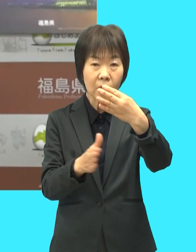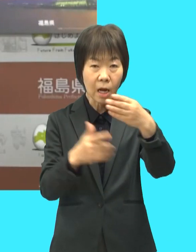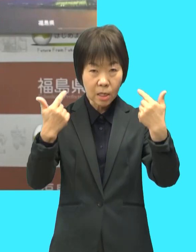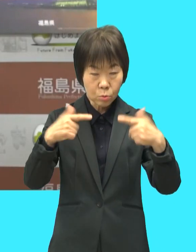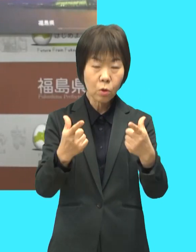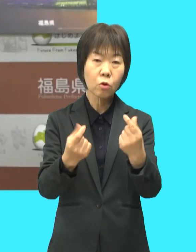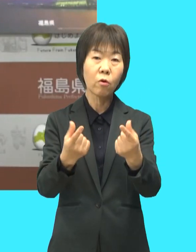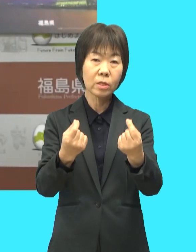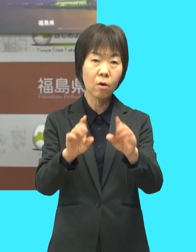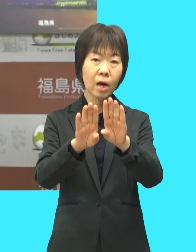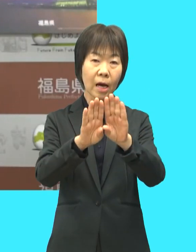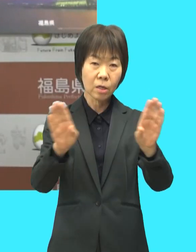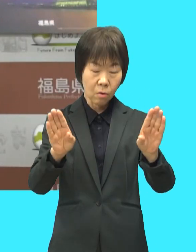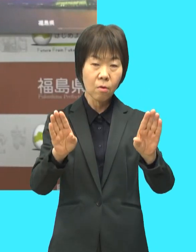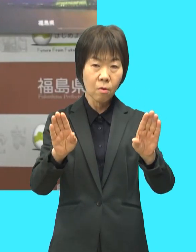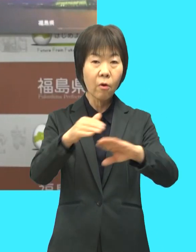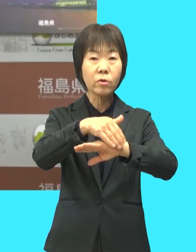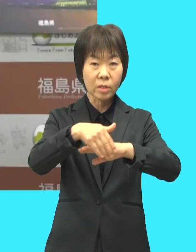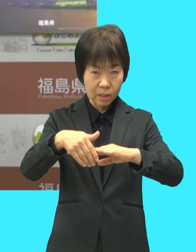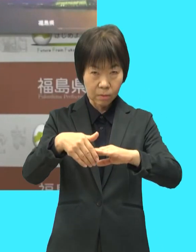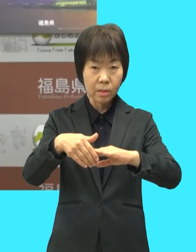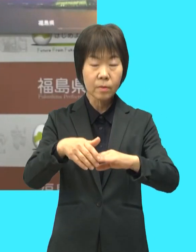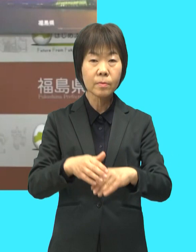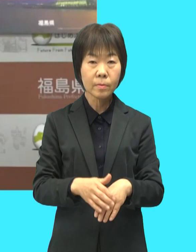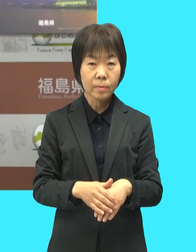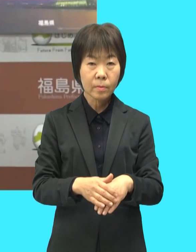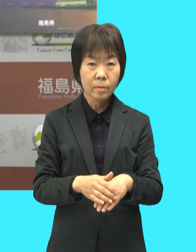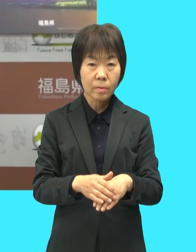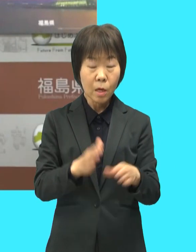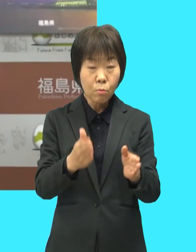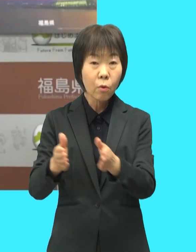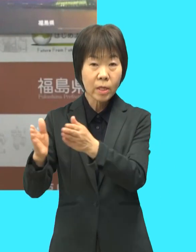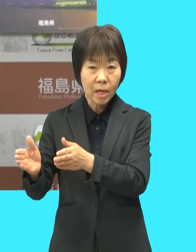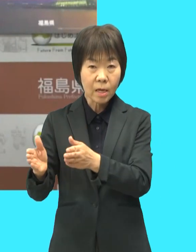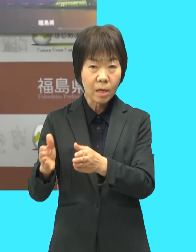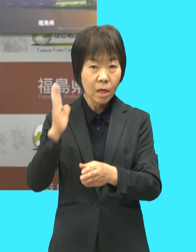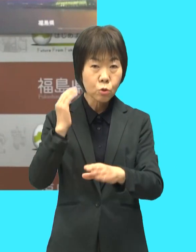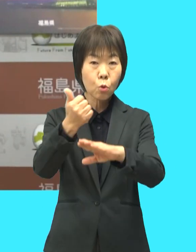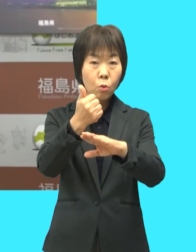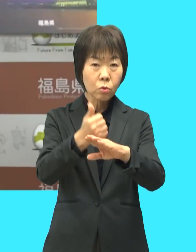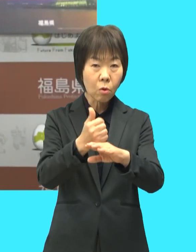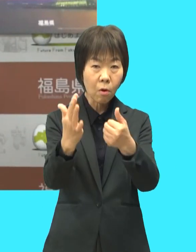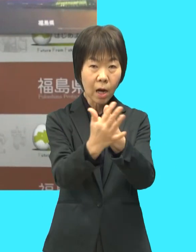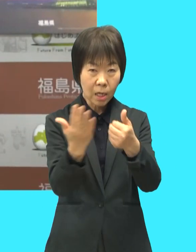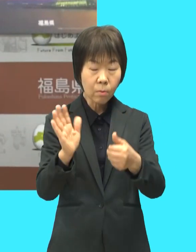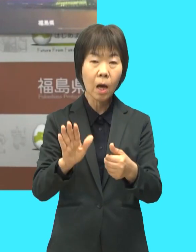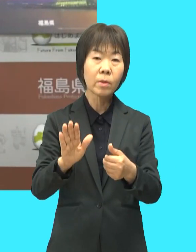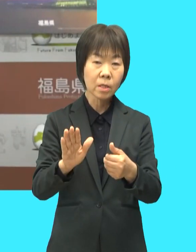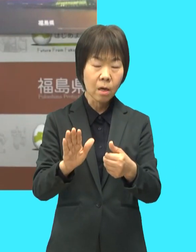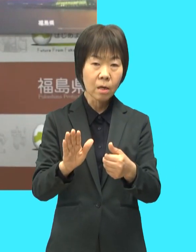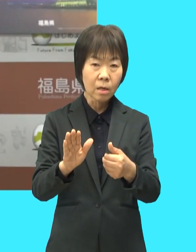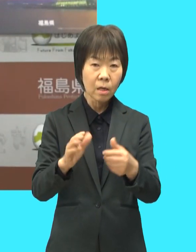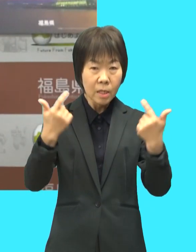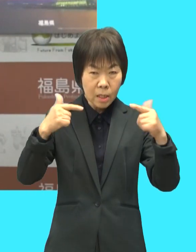常ベースでの開校ということを予定をしております。ただ一方で総理の会見にもありましたが、日